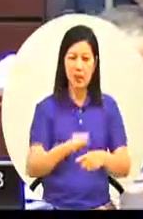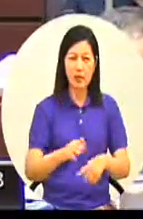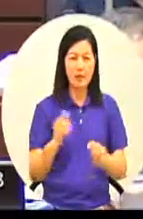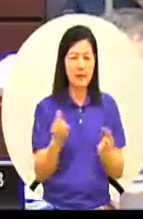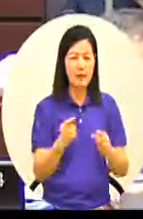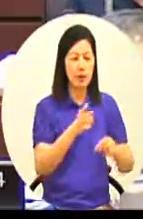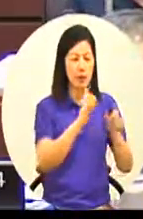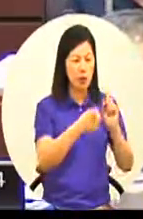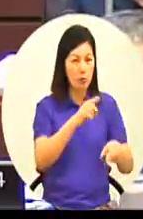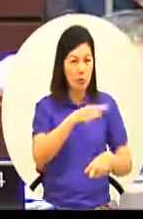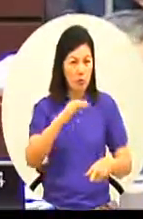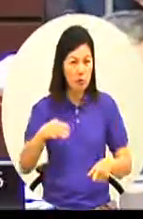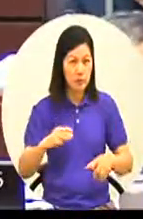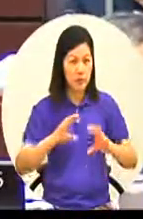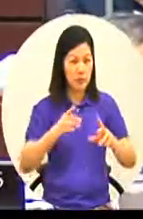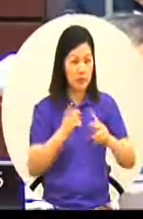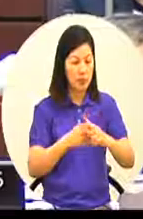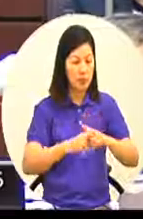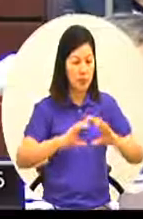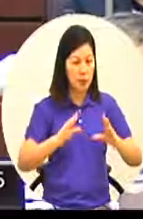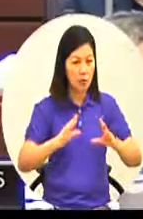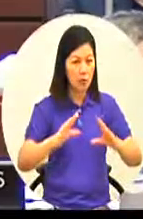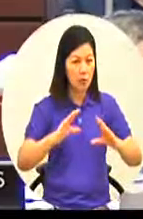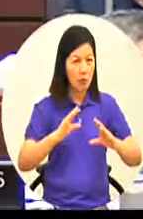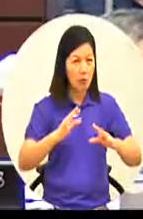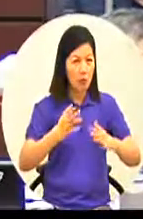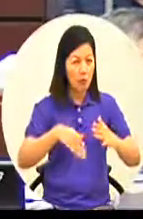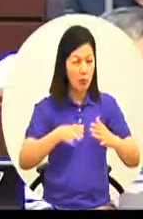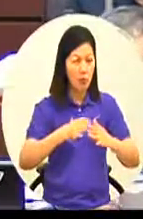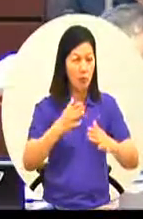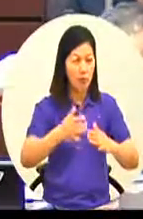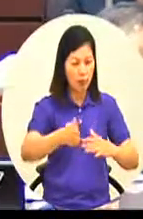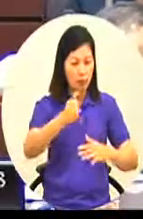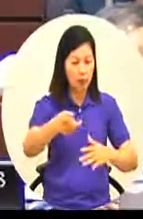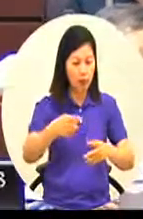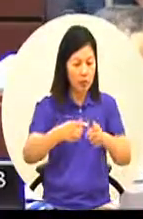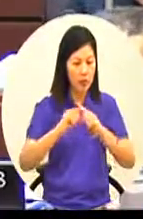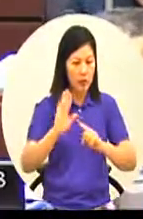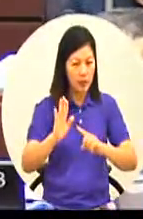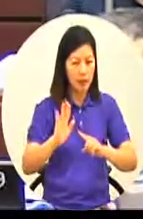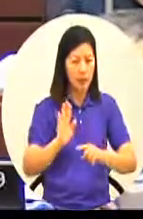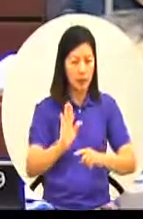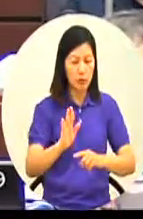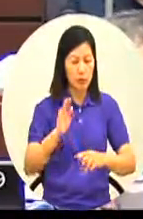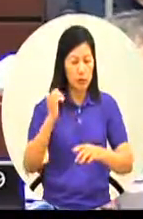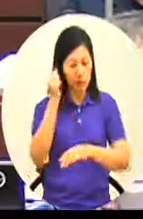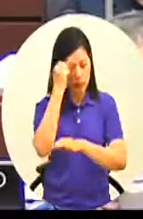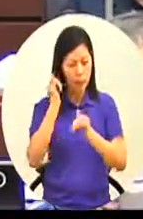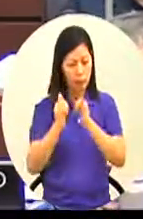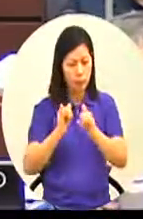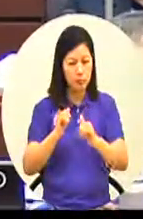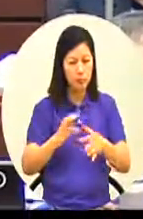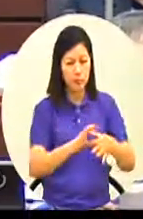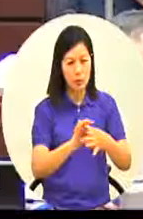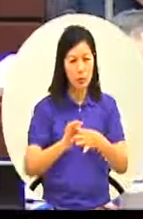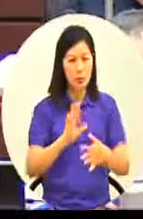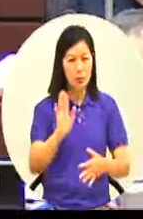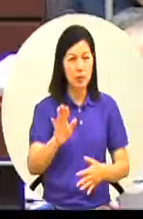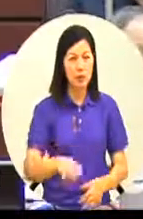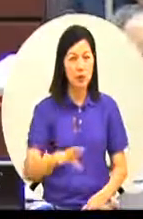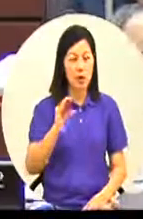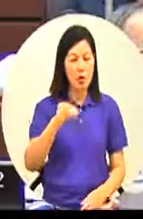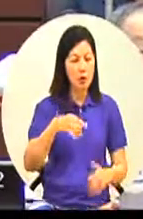那鼓山国小的校长也来，那附近的居民，因为这跟他们切身相关嘛。那而且我那个万教授